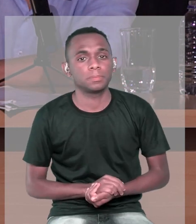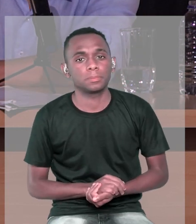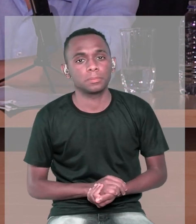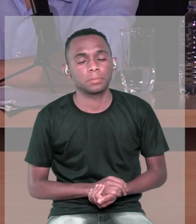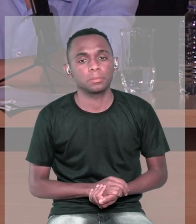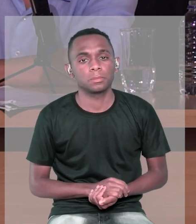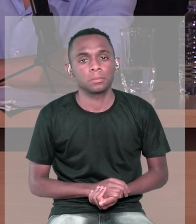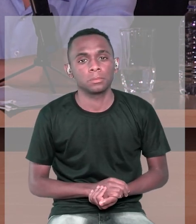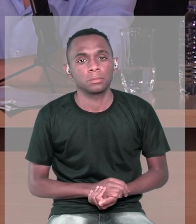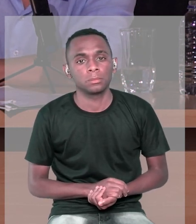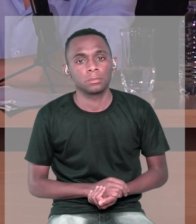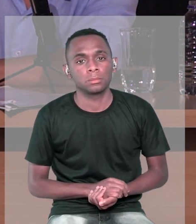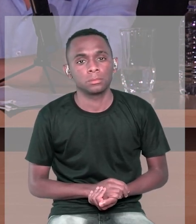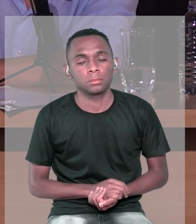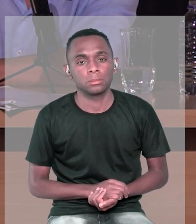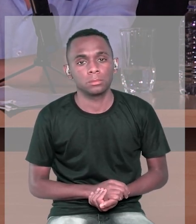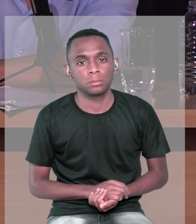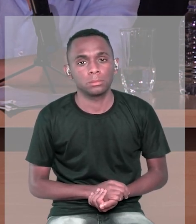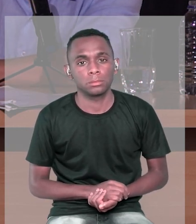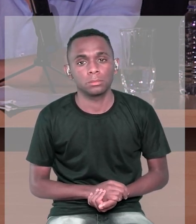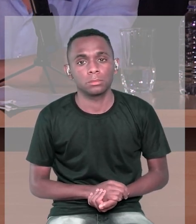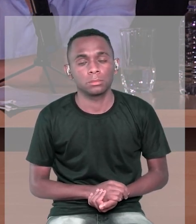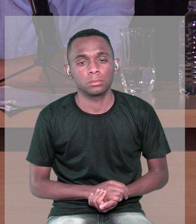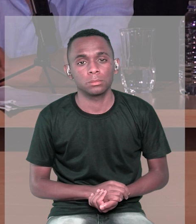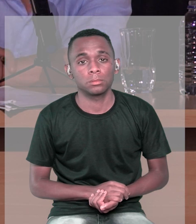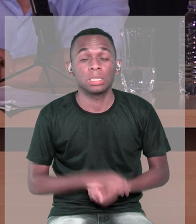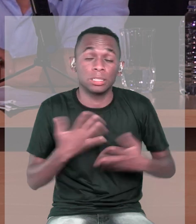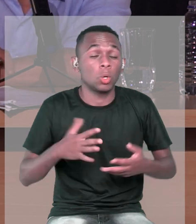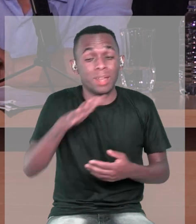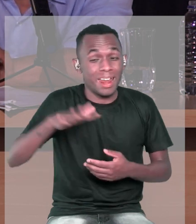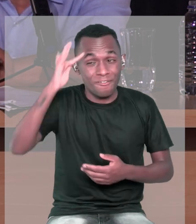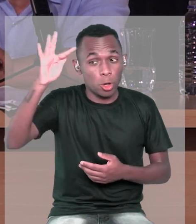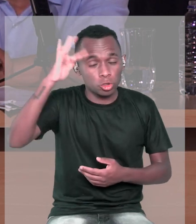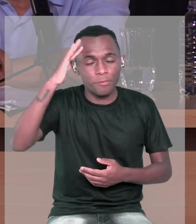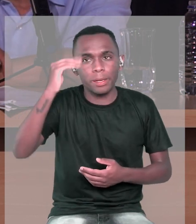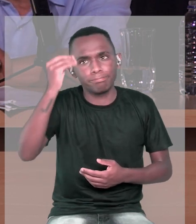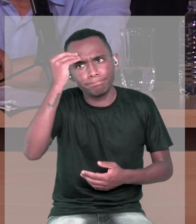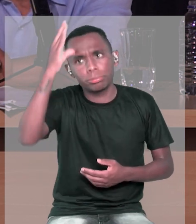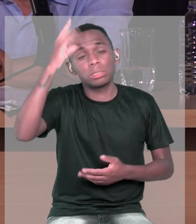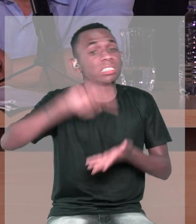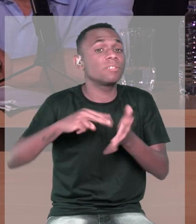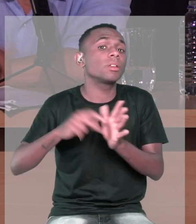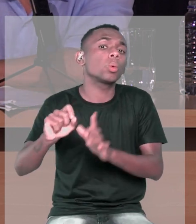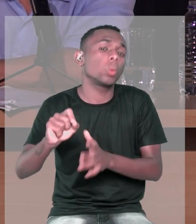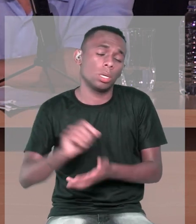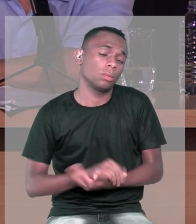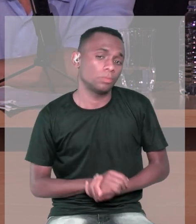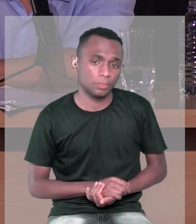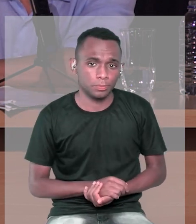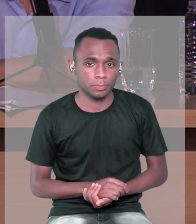en philosophie la sagesse? O que a gente chama em filosofia de sabedoria? C'est